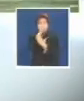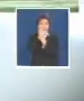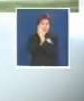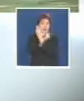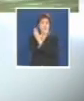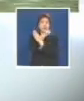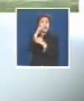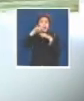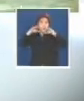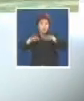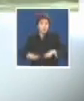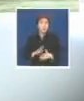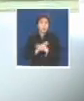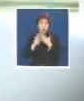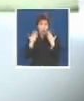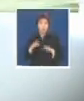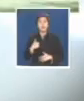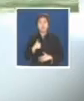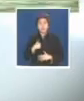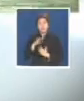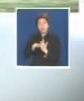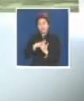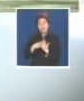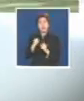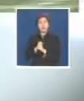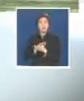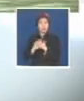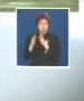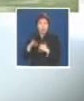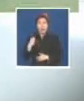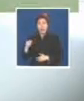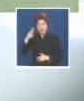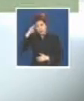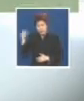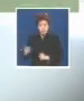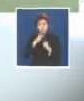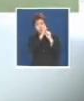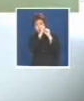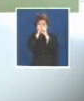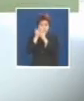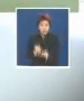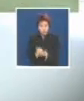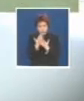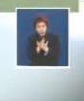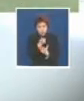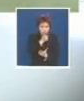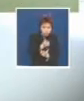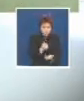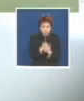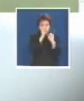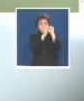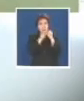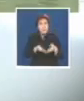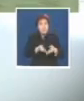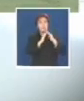ครับก็ได้มีการดำเนินการในการจัดทำแผนเรียบร้อยแล้วนะครับจะให้ทางทหารช่างจะมีการระดมเงินเข้าไปช่วยเหลือเพื่อก่อสร้างน